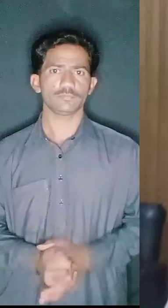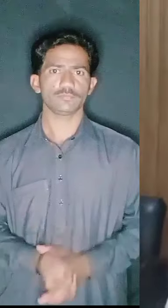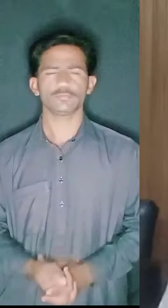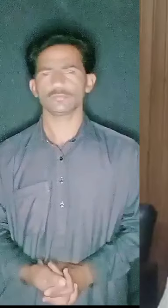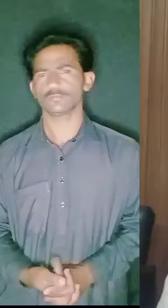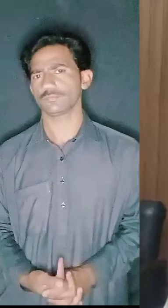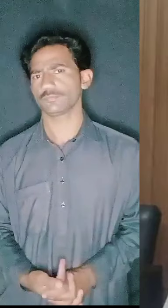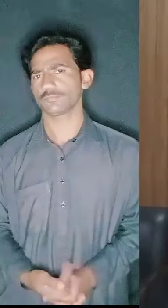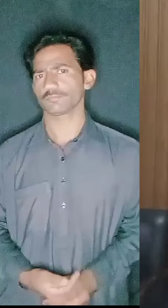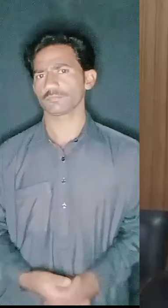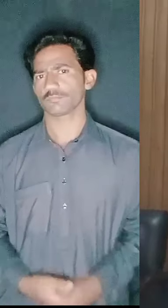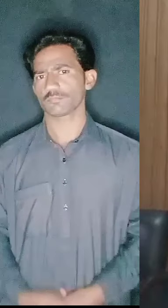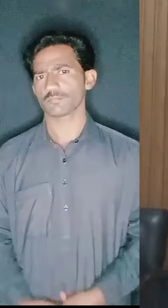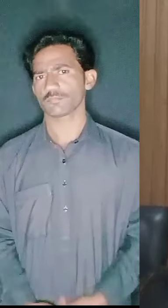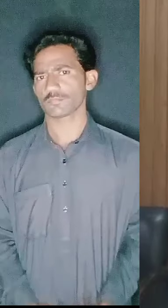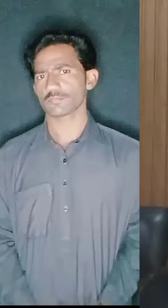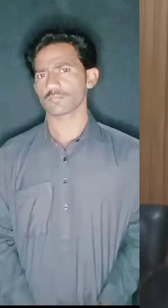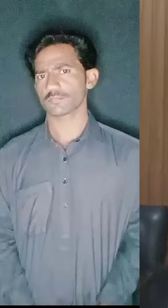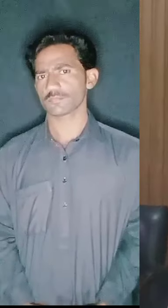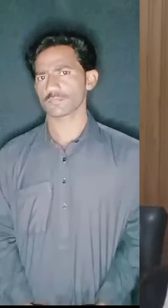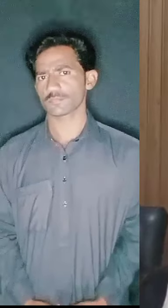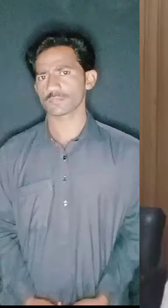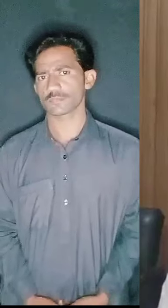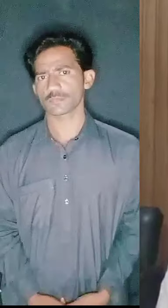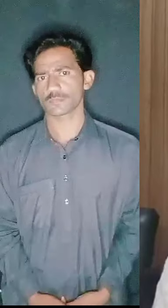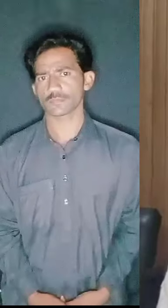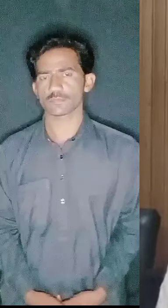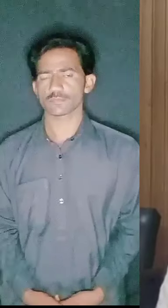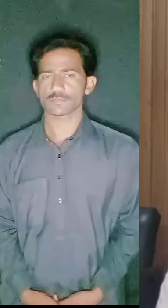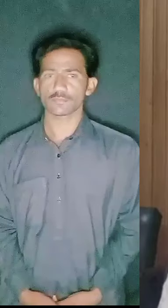कब आपने सोच लिया कि बस आप अपने शोहर को ख़त्म कर देना?